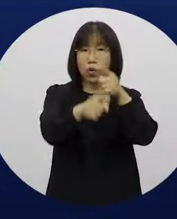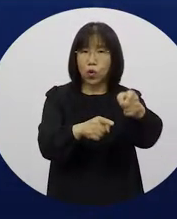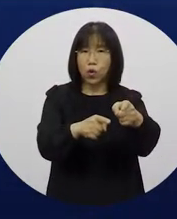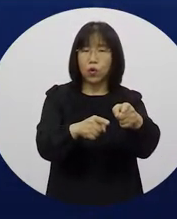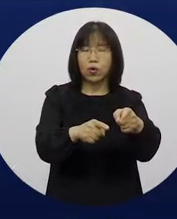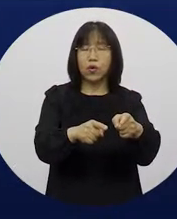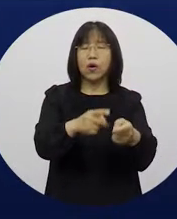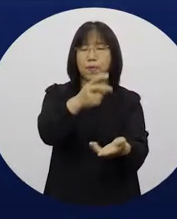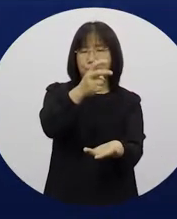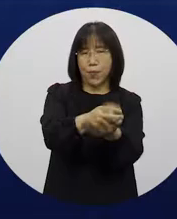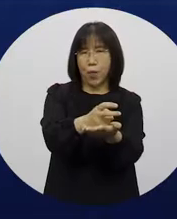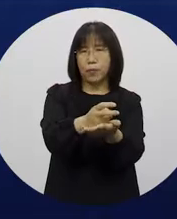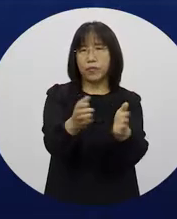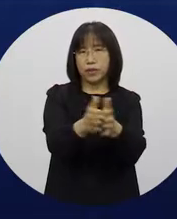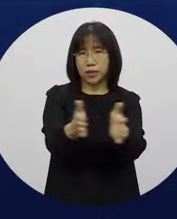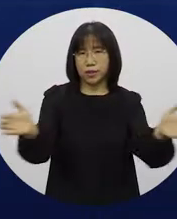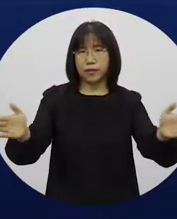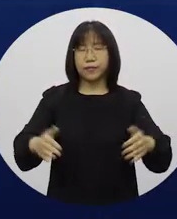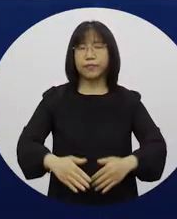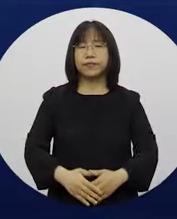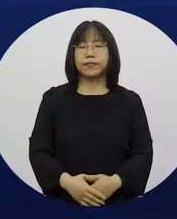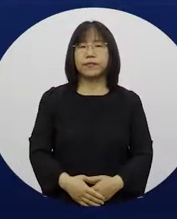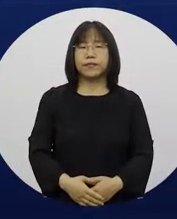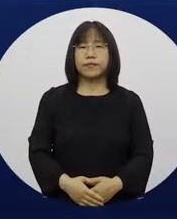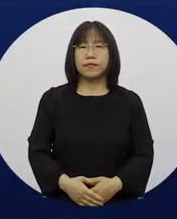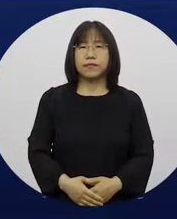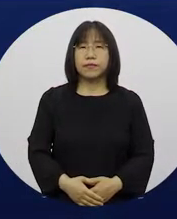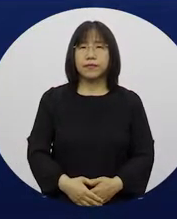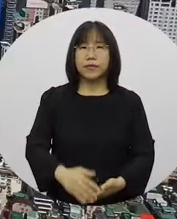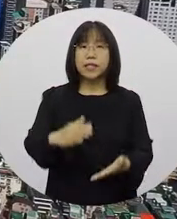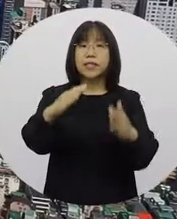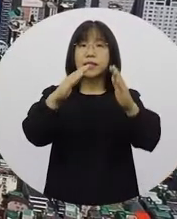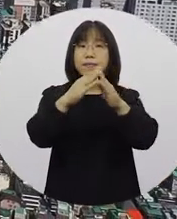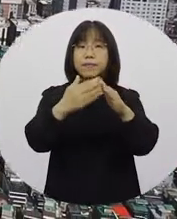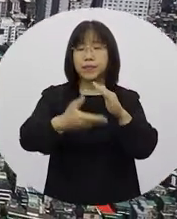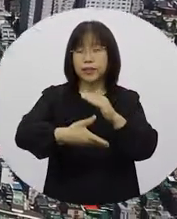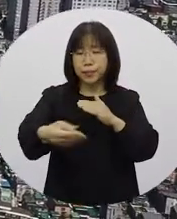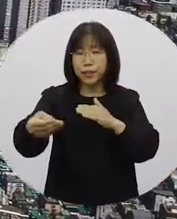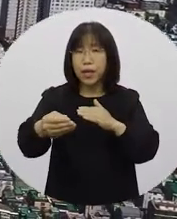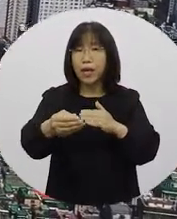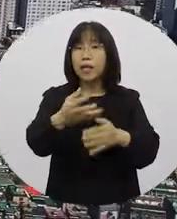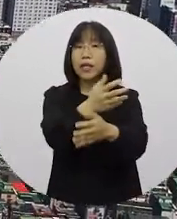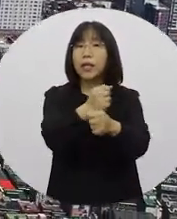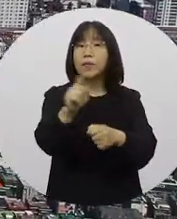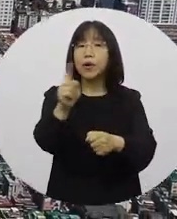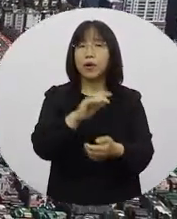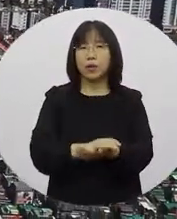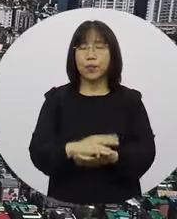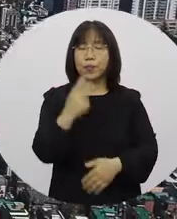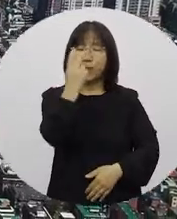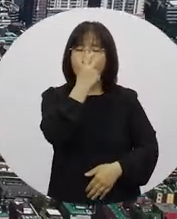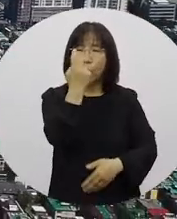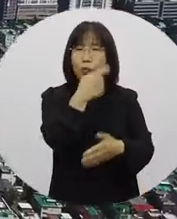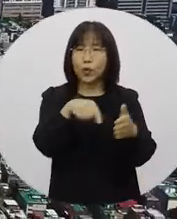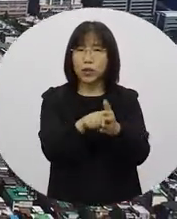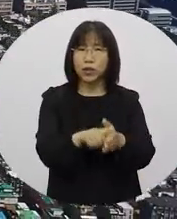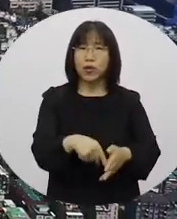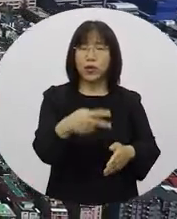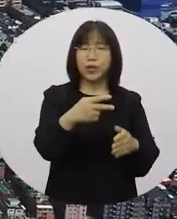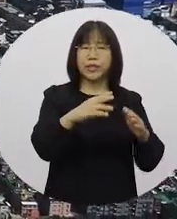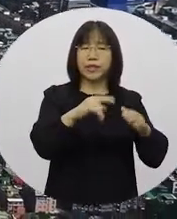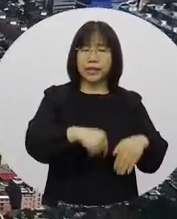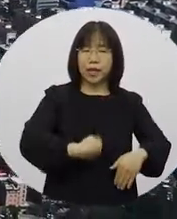하는 주택 임대차 신고제가 본격 운영됩니다. 주택 임대차 신고제는 주택 임대차